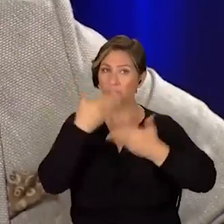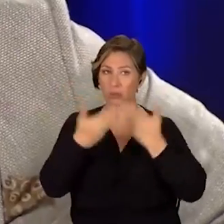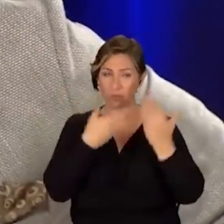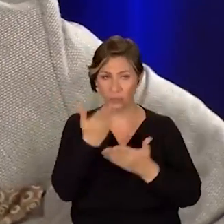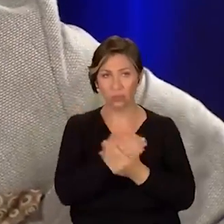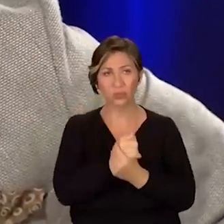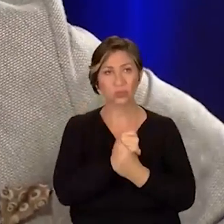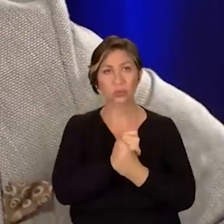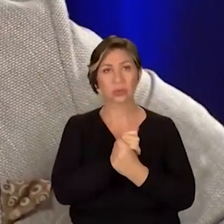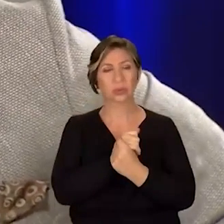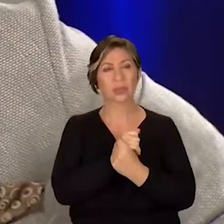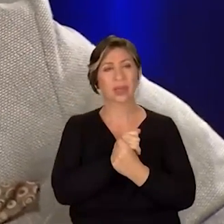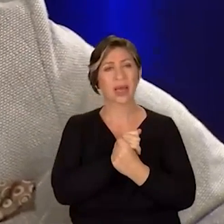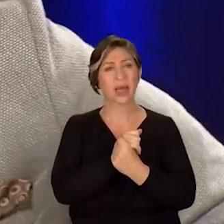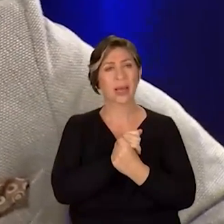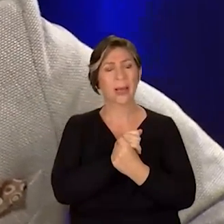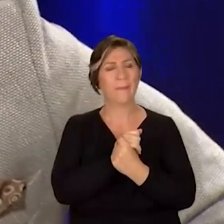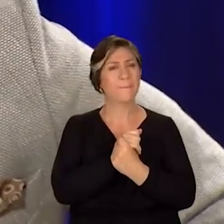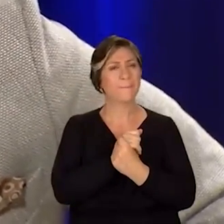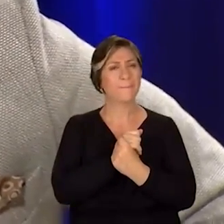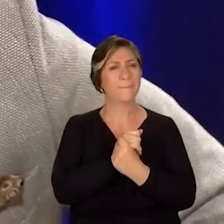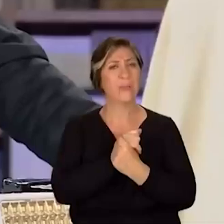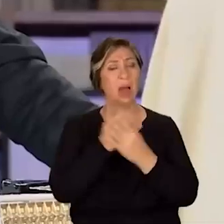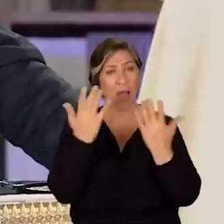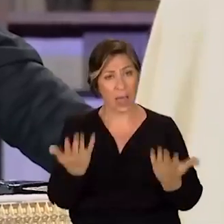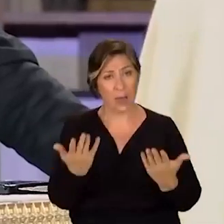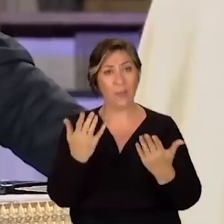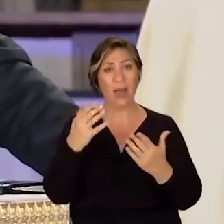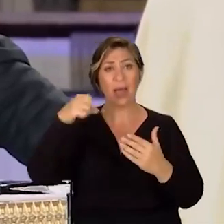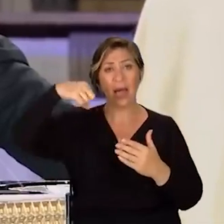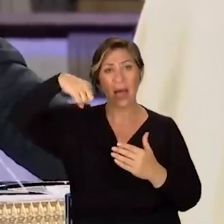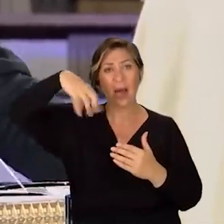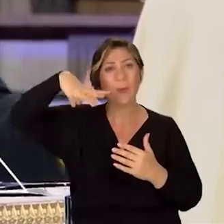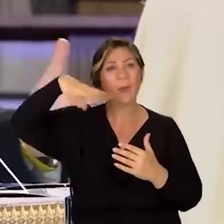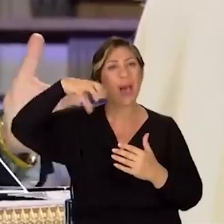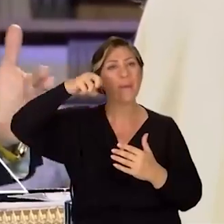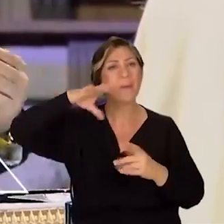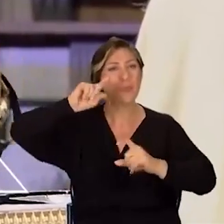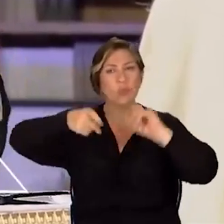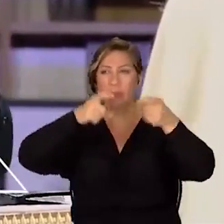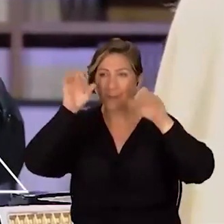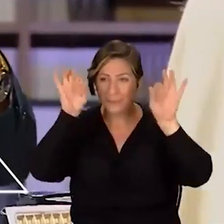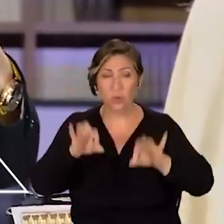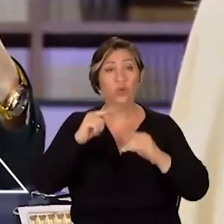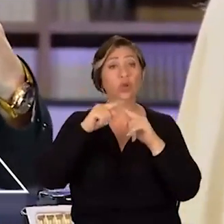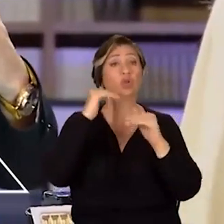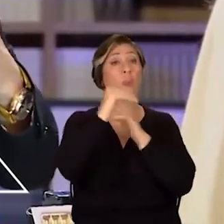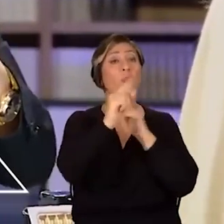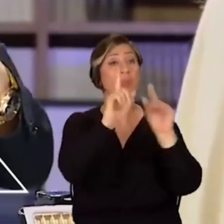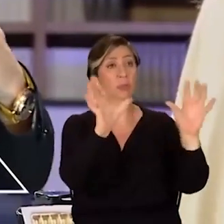efendim. Fakat tabii ki yine ampulün icadıyla beraber toplum bir